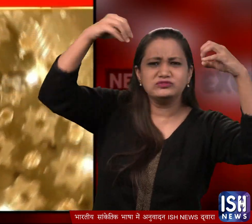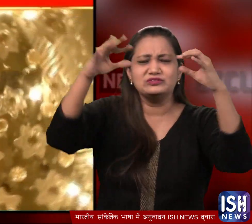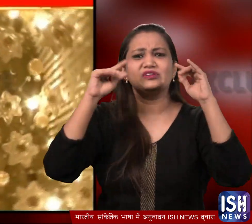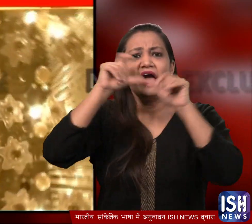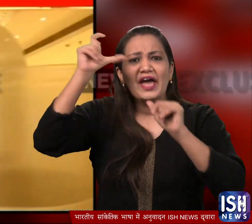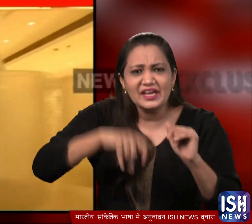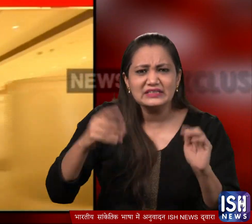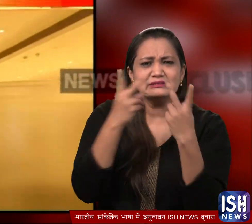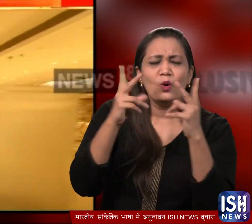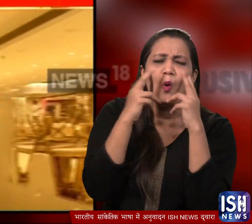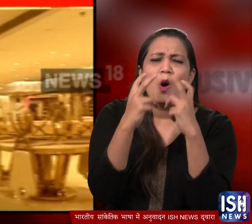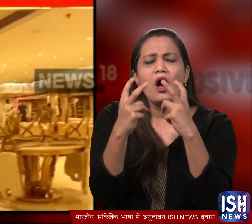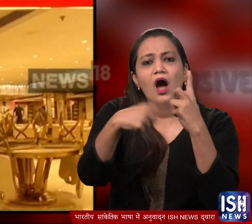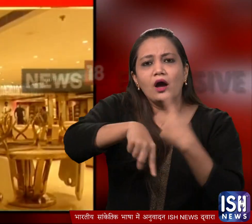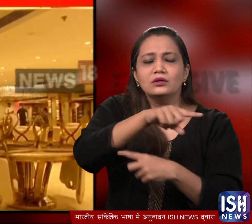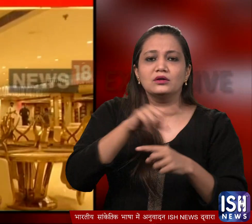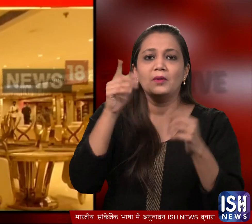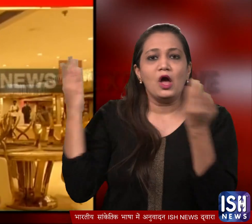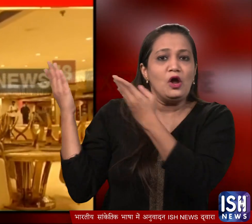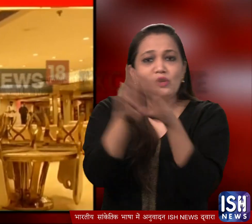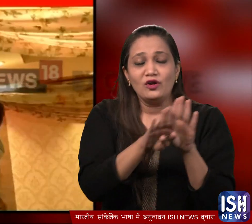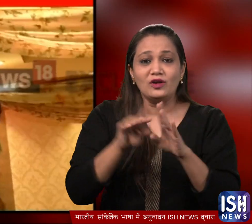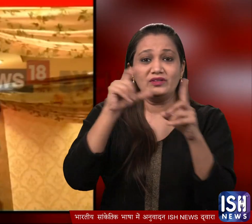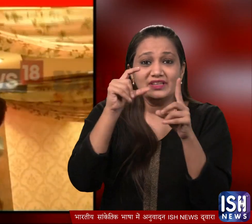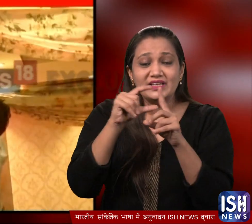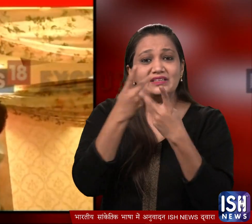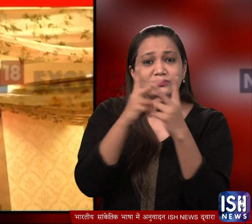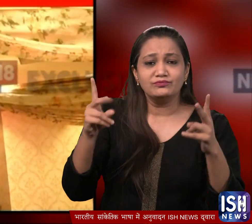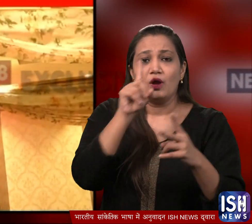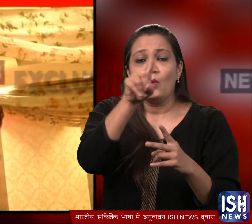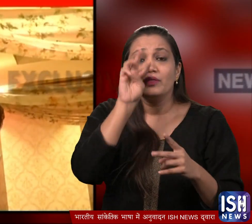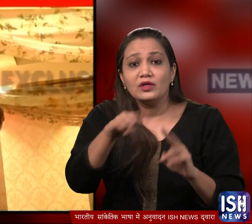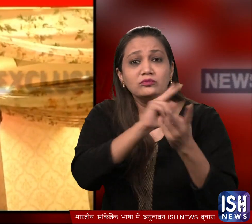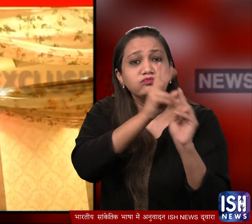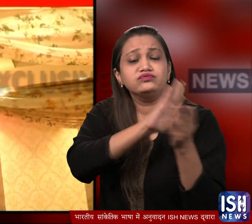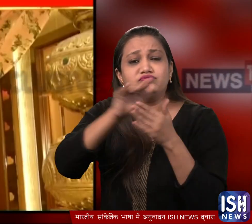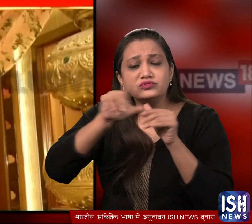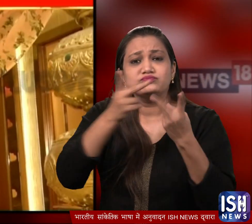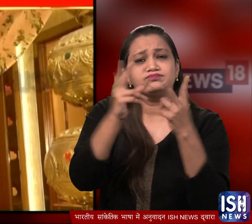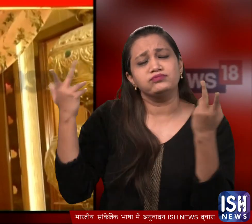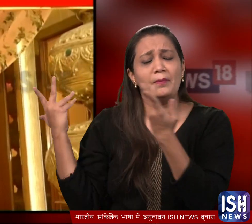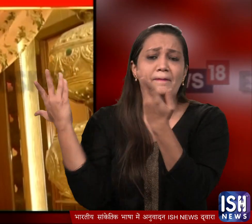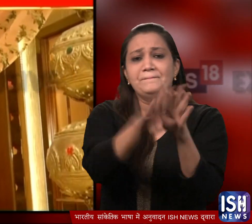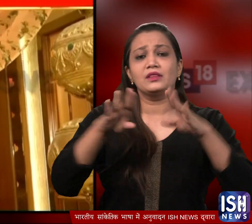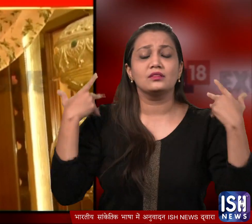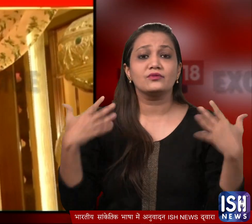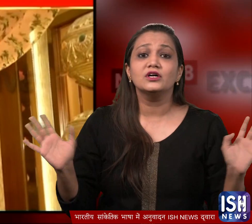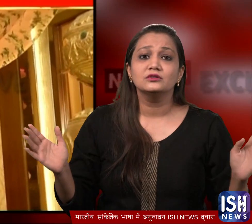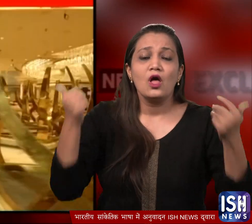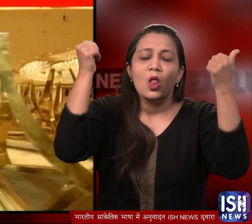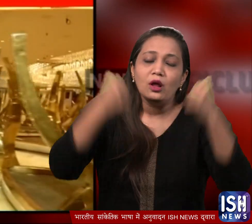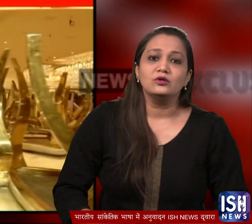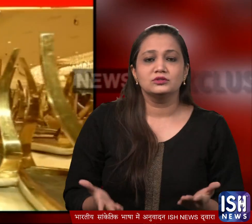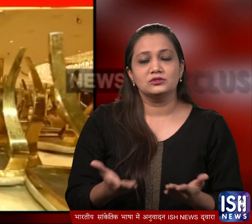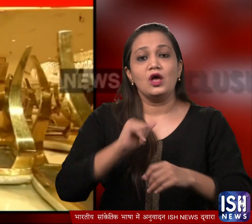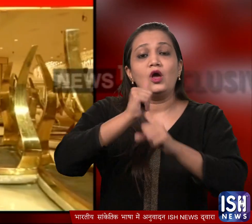झूमर, सेंट्रलाइज्ड एसी। दावा यह है कि लॉकडाउन के बाद से दिल्ली में इस तरह के 1000 से ज्यादा बैंक्वेट हॉल बंद हो चुके